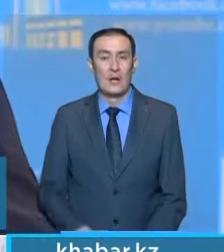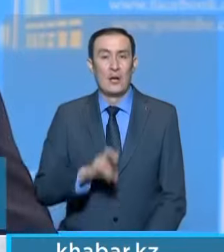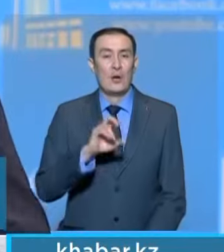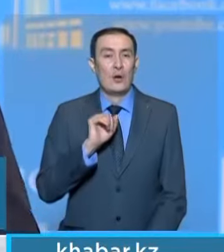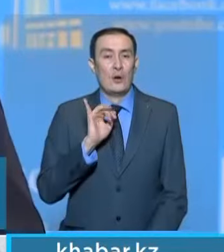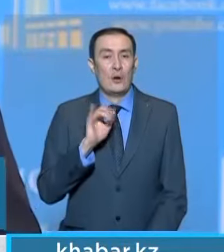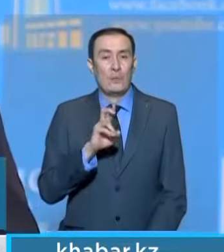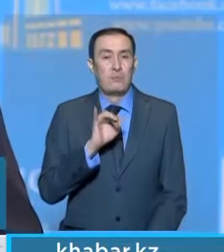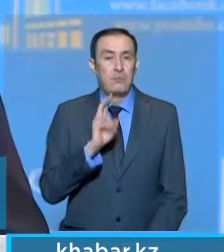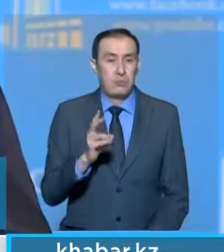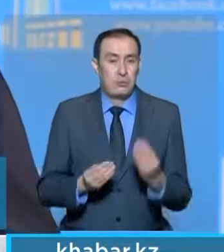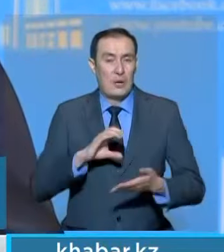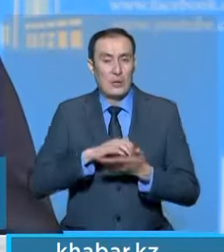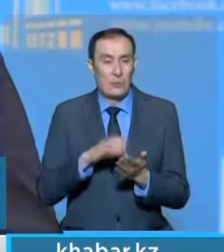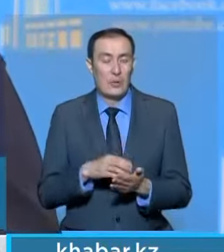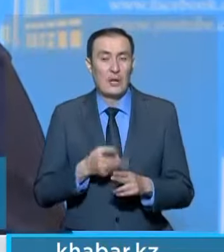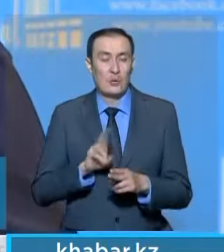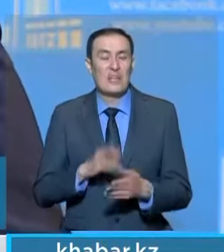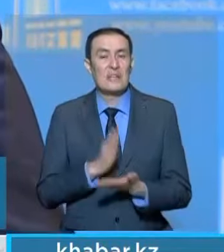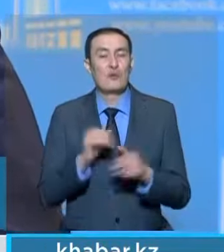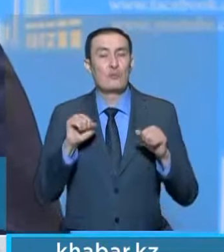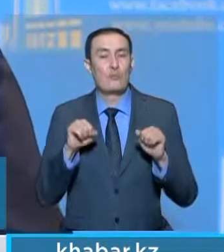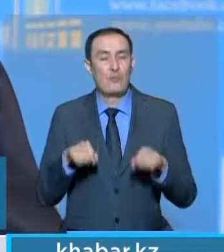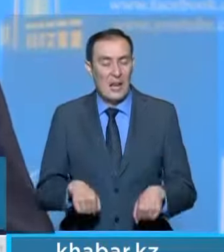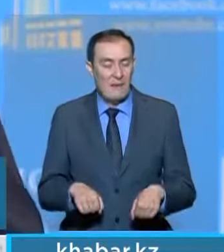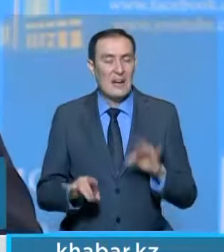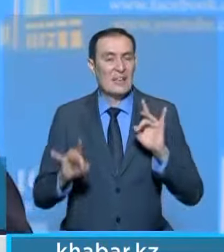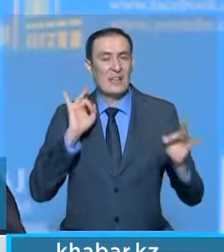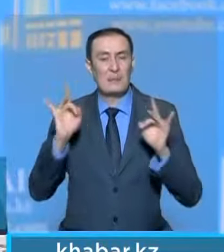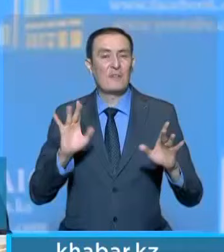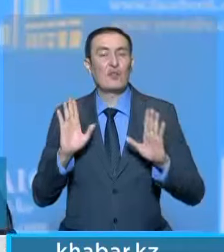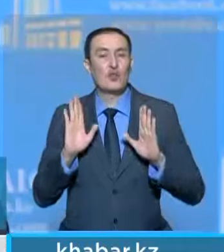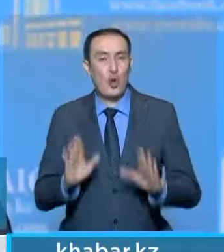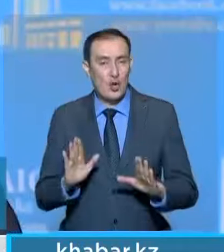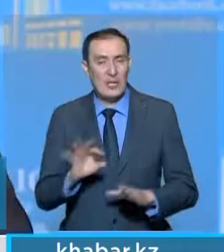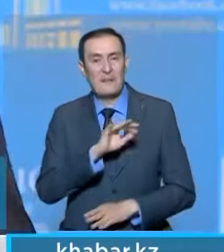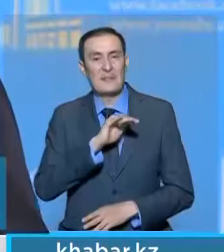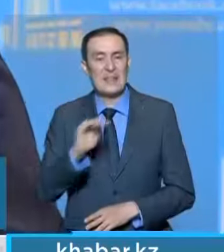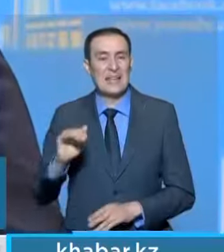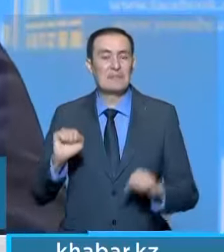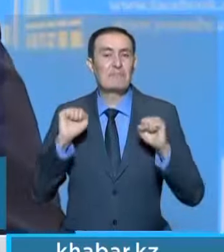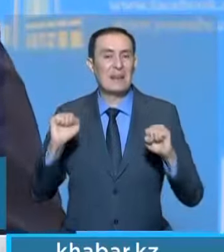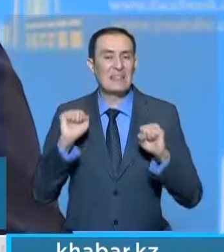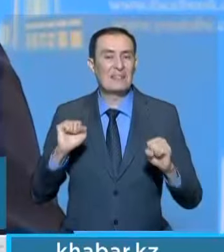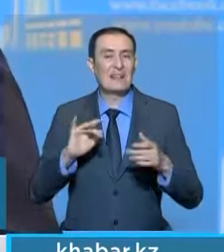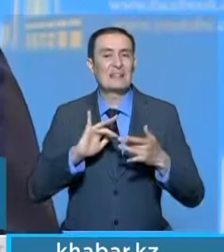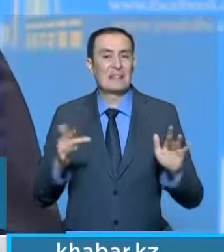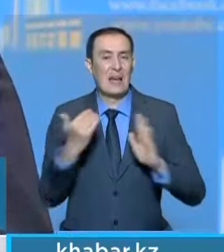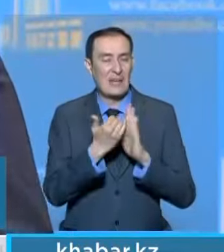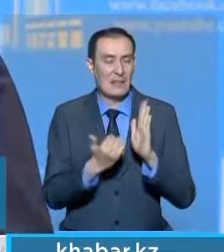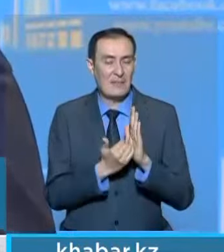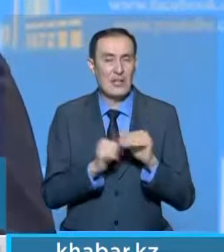Букмекерские конторы имеют право рекламироваться только на официальных спортивных сайтах